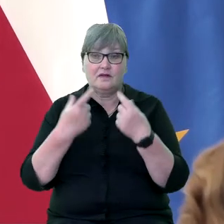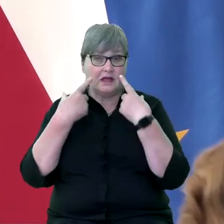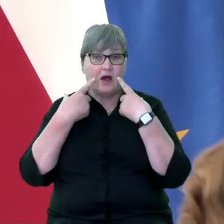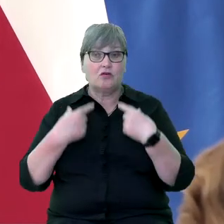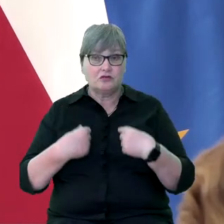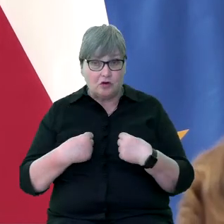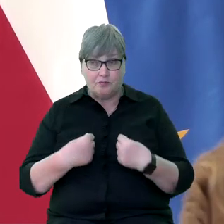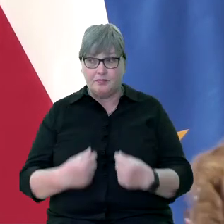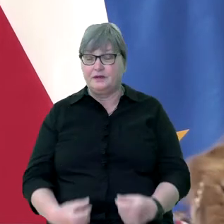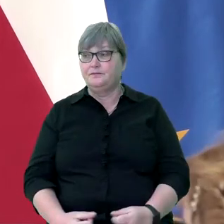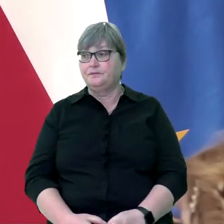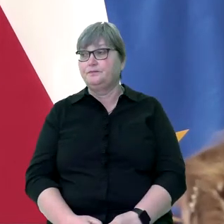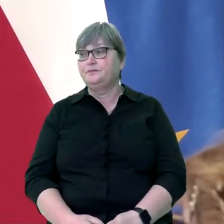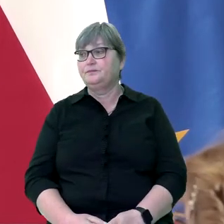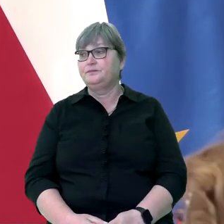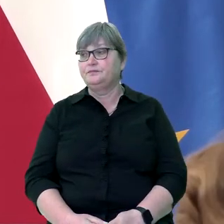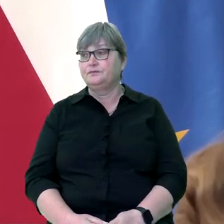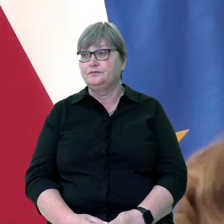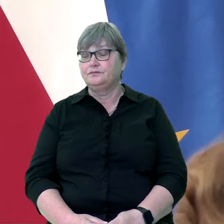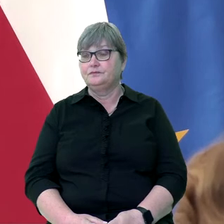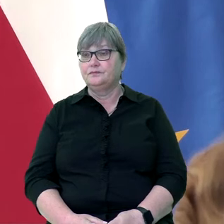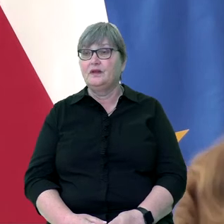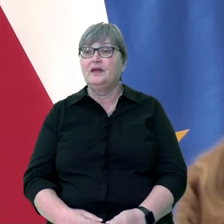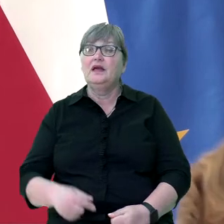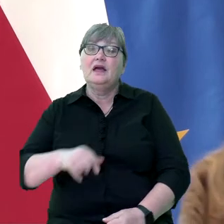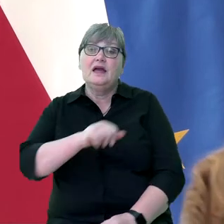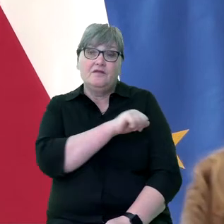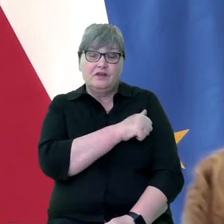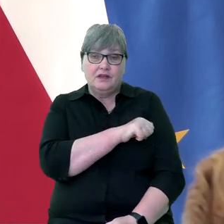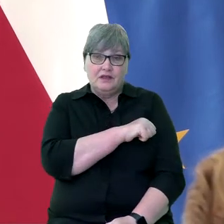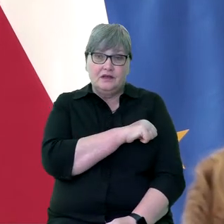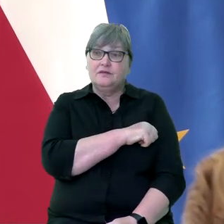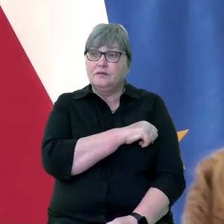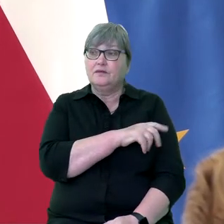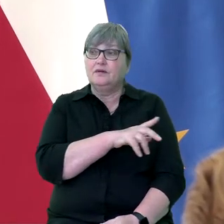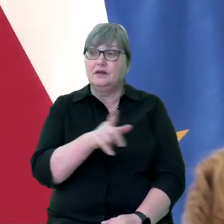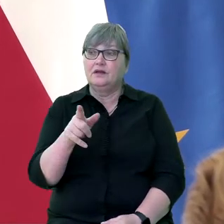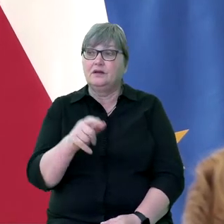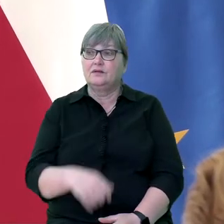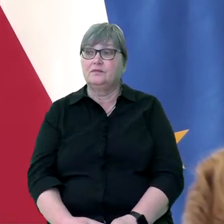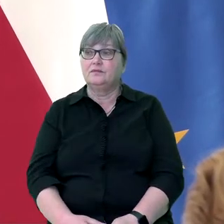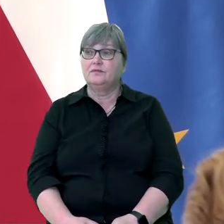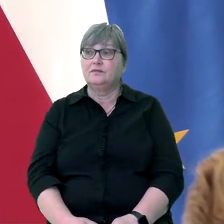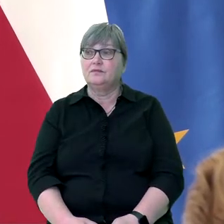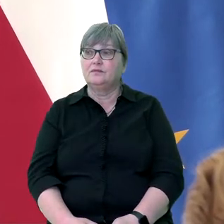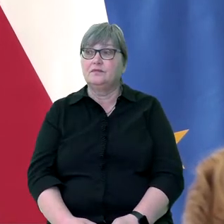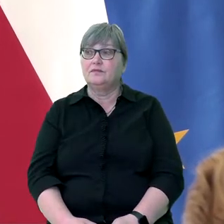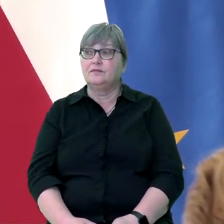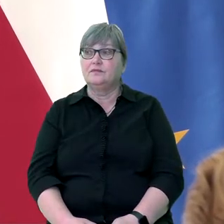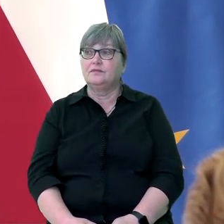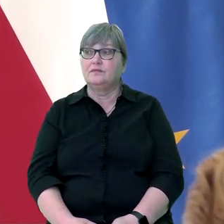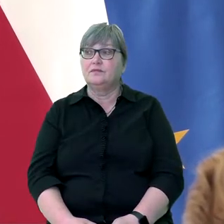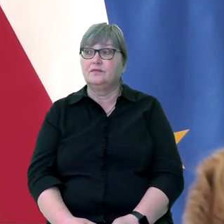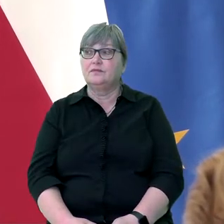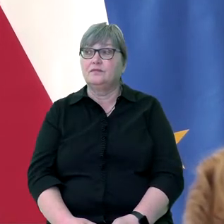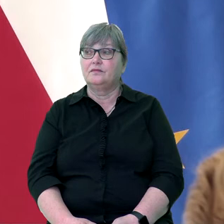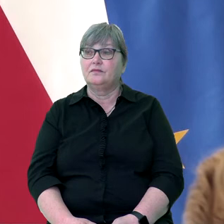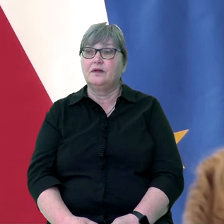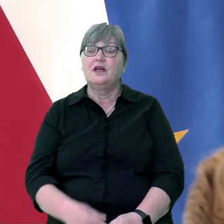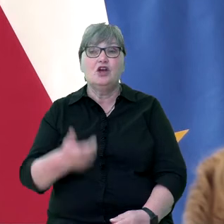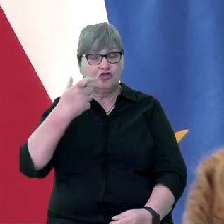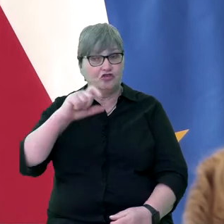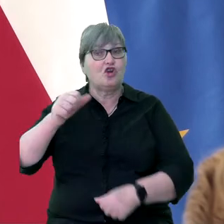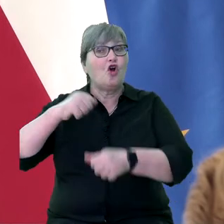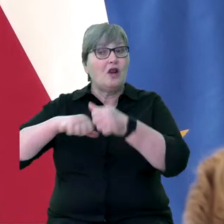Administracji Publicznej imienia prezydenta Rzeczpospolitej Polskiej Lecha Kaczyńskiego, szanowni państwo. 100 lat